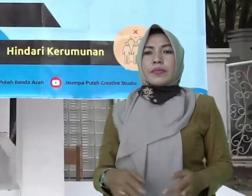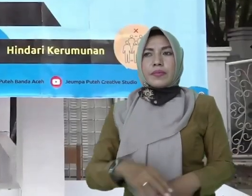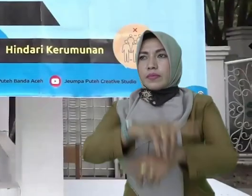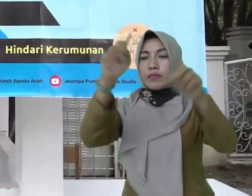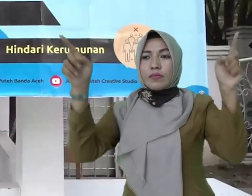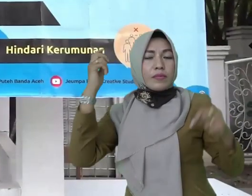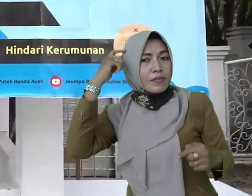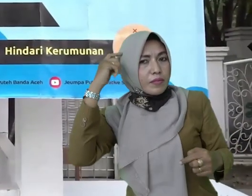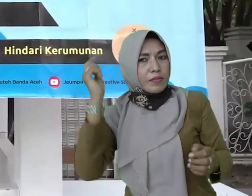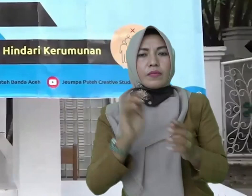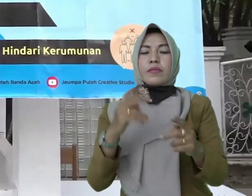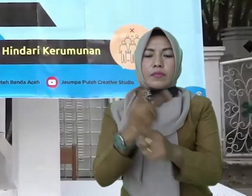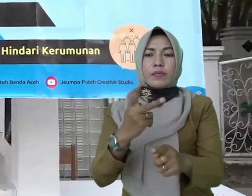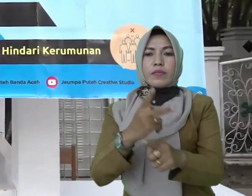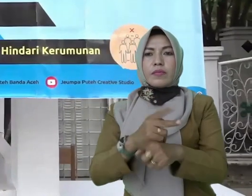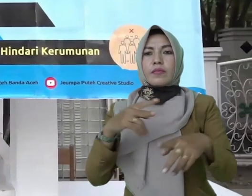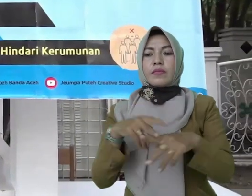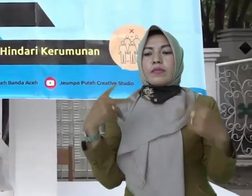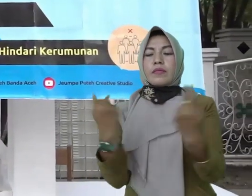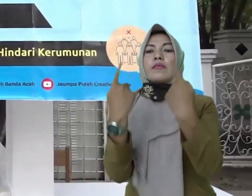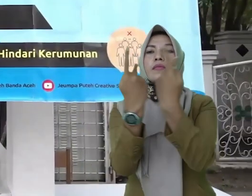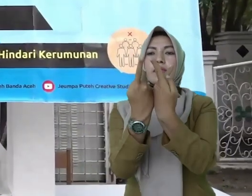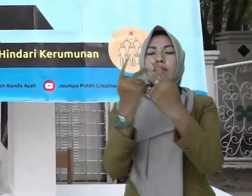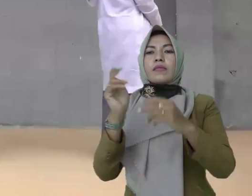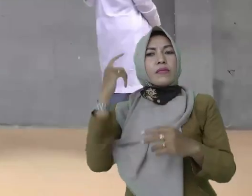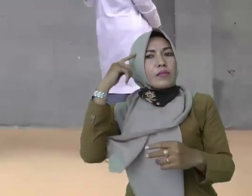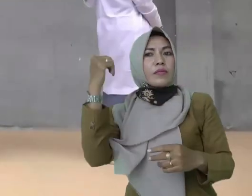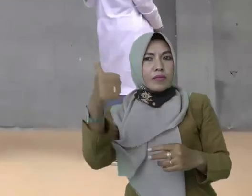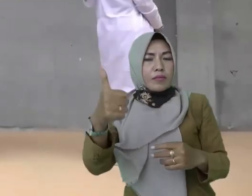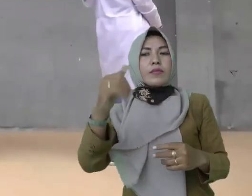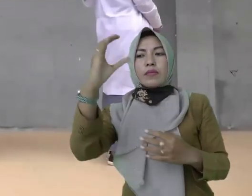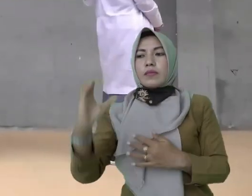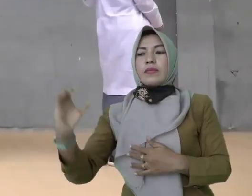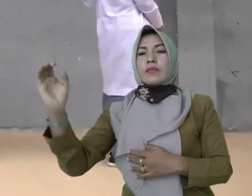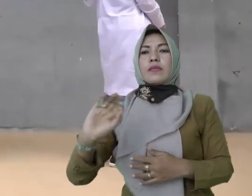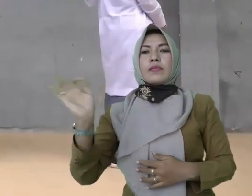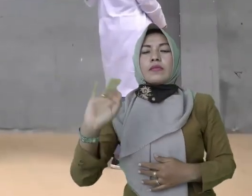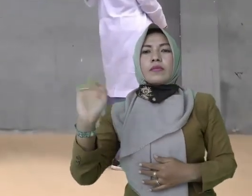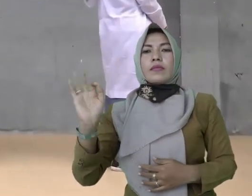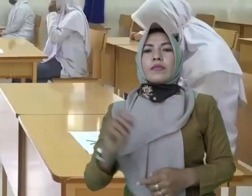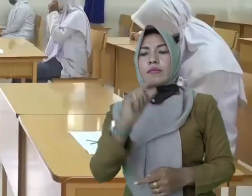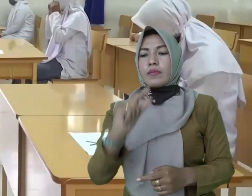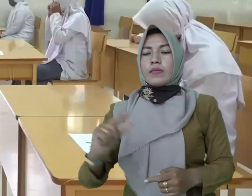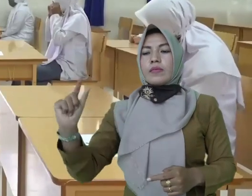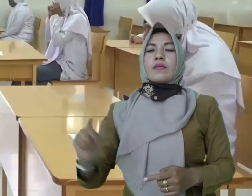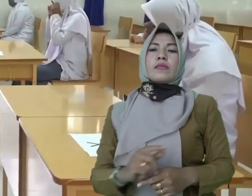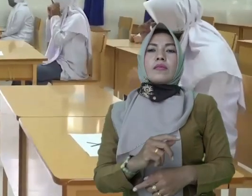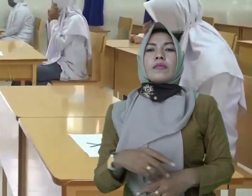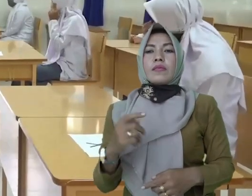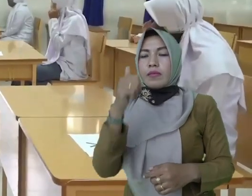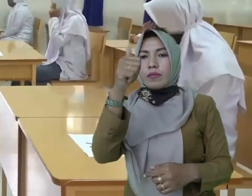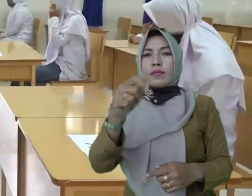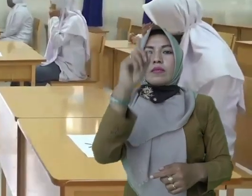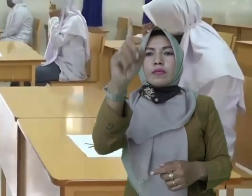dibuat oleh sekolah? Oh udah, semua kepala sekolah, semua guru, semua wali kelas sudah mengerti tentang COVID, tentang cara penularan, tentang gejala,